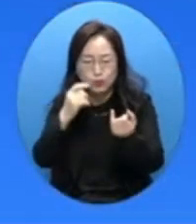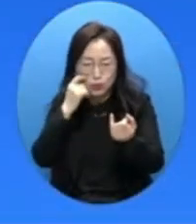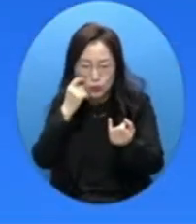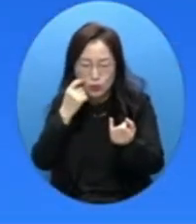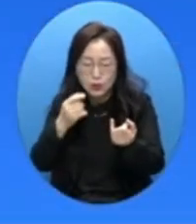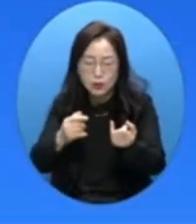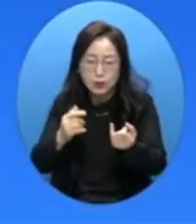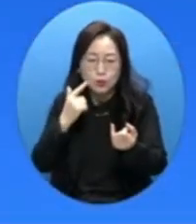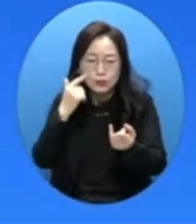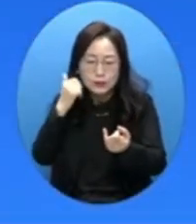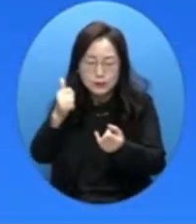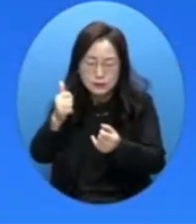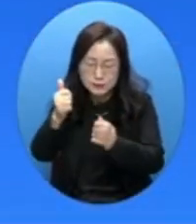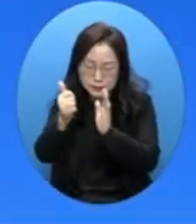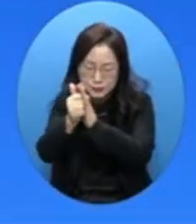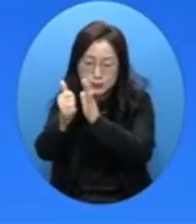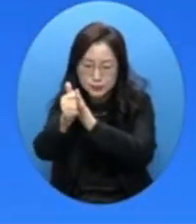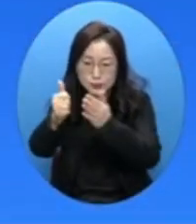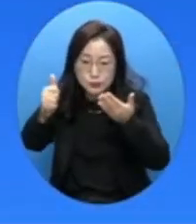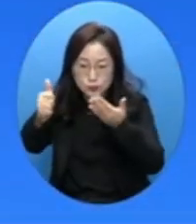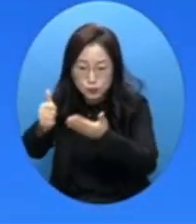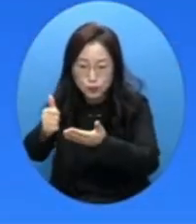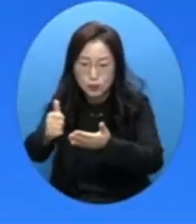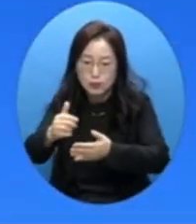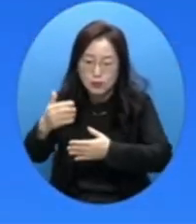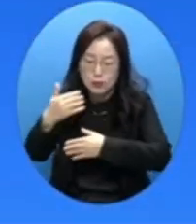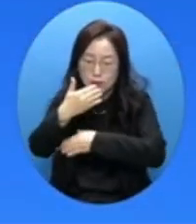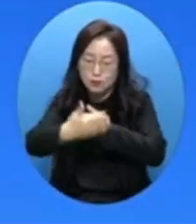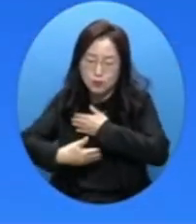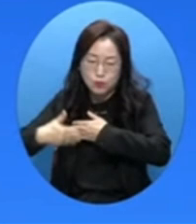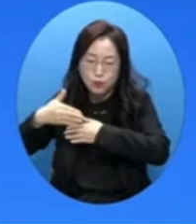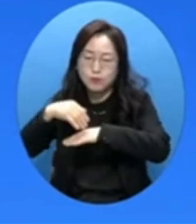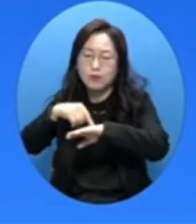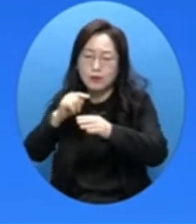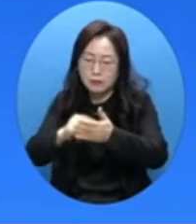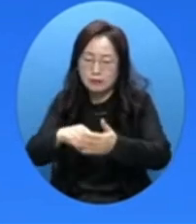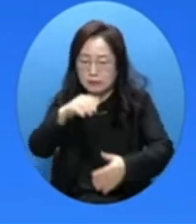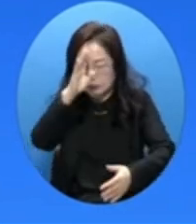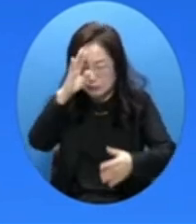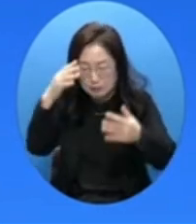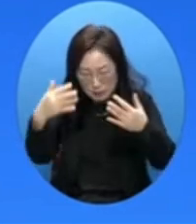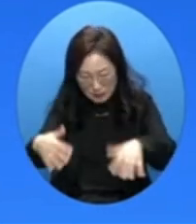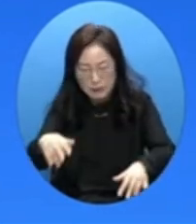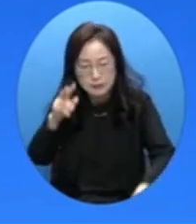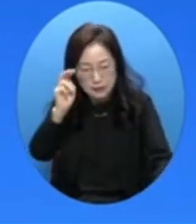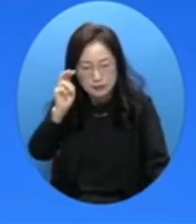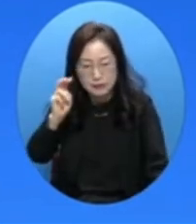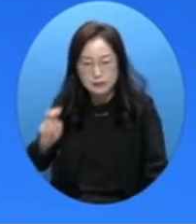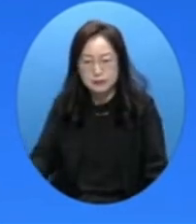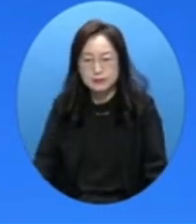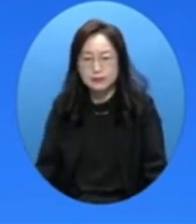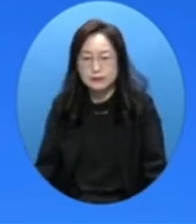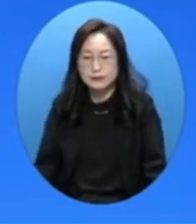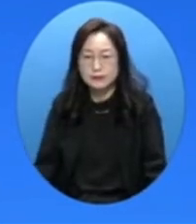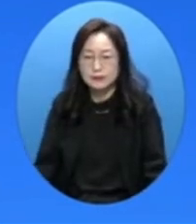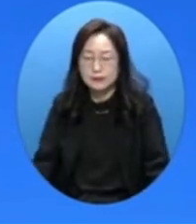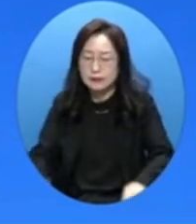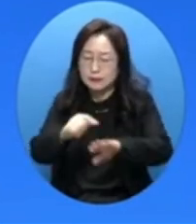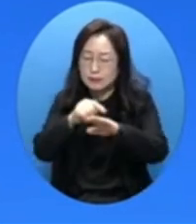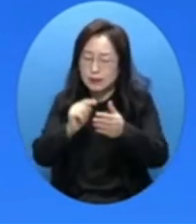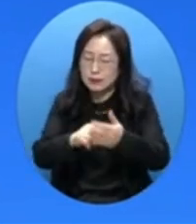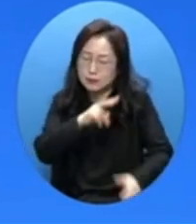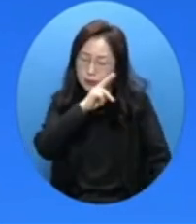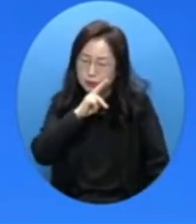돕느라 몸과 마음이 지질대로 지쳐서 병이 온 것이었습니다. 마음 한번 편하게 살아보지